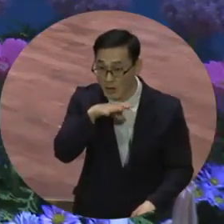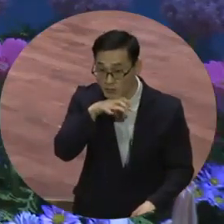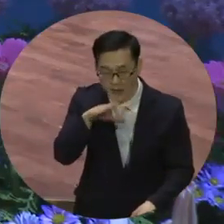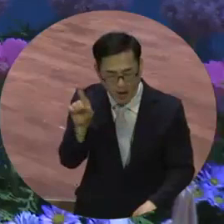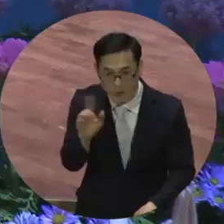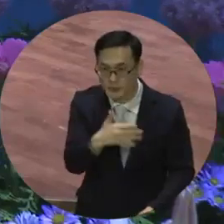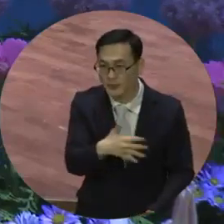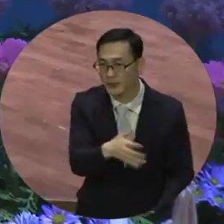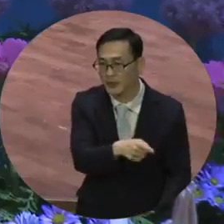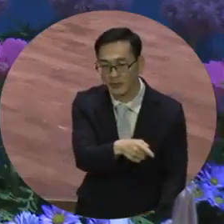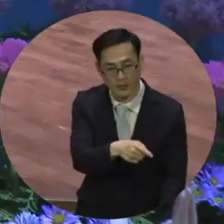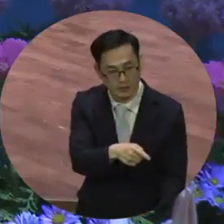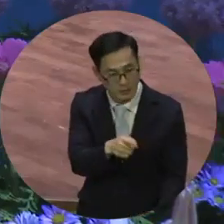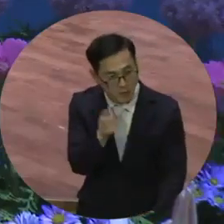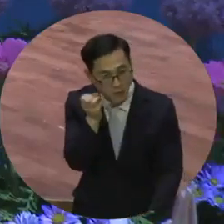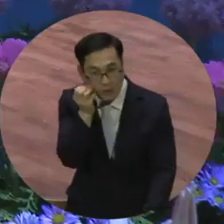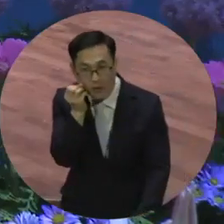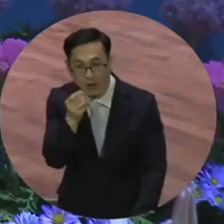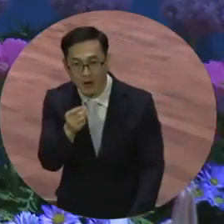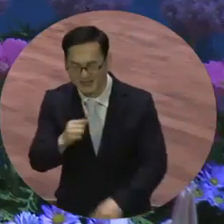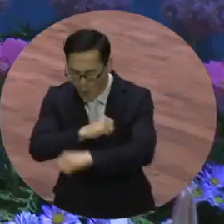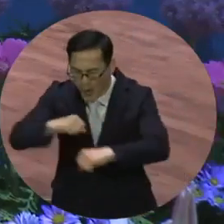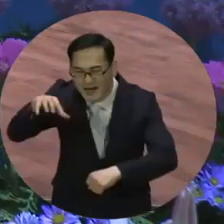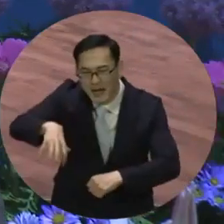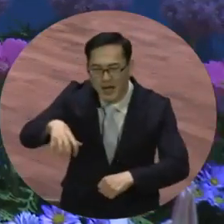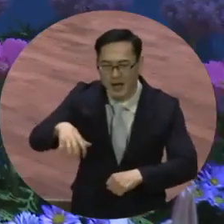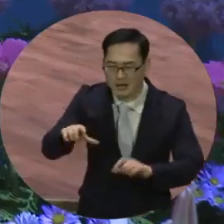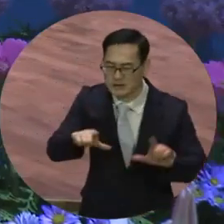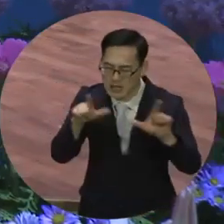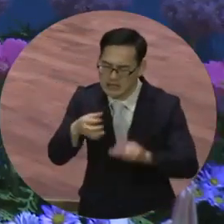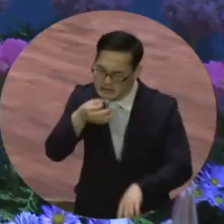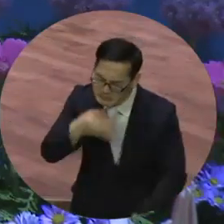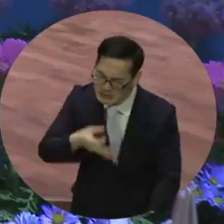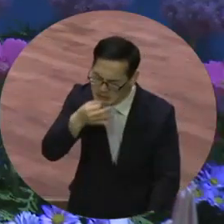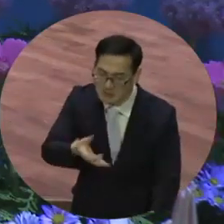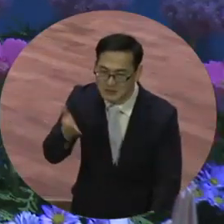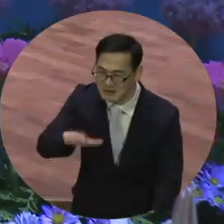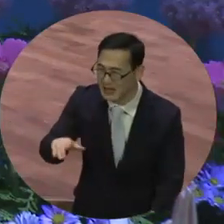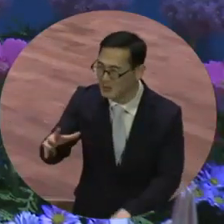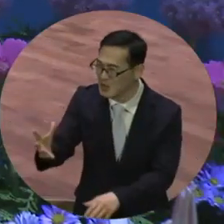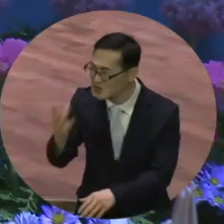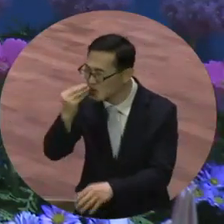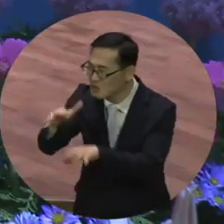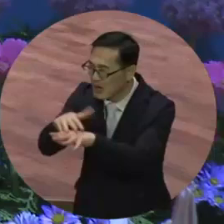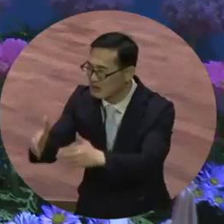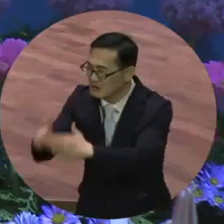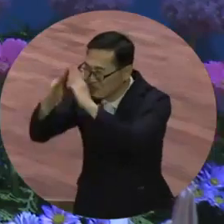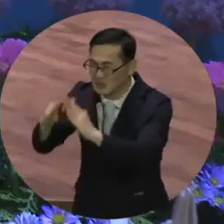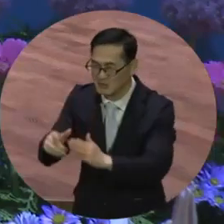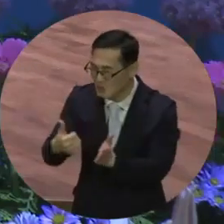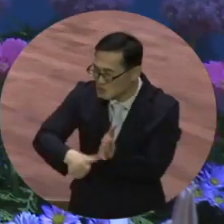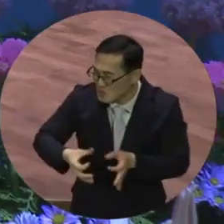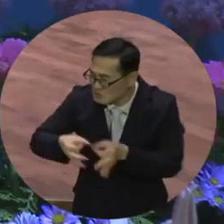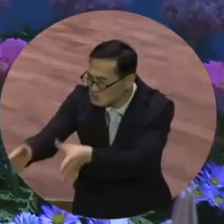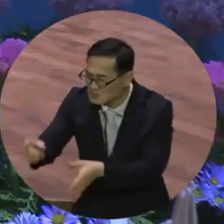불려놓고 지금 여기 광야 살기도 힘든데 무슨 성막을 지으라냐?